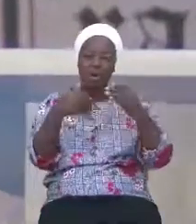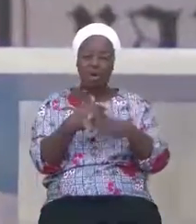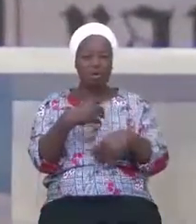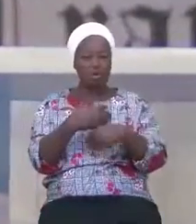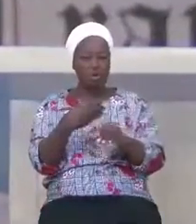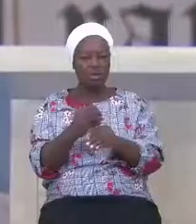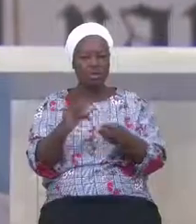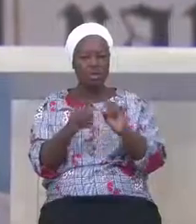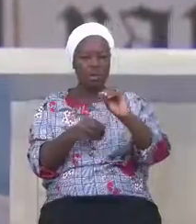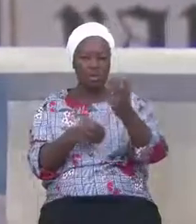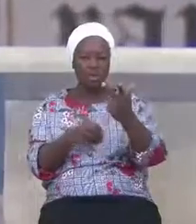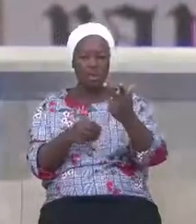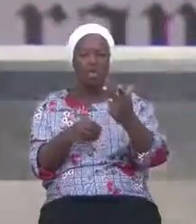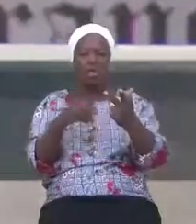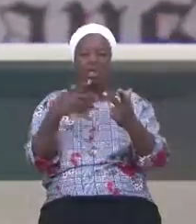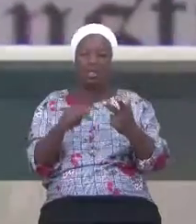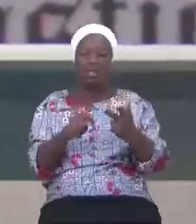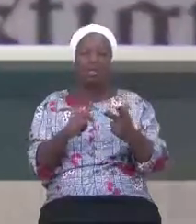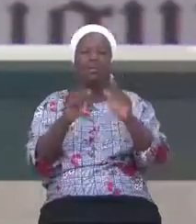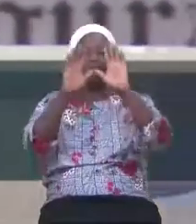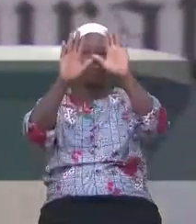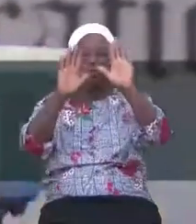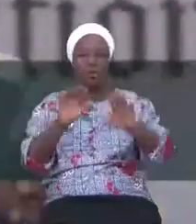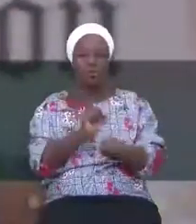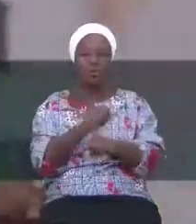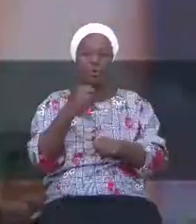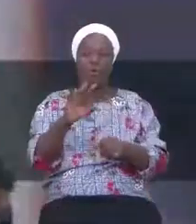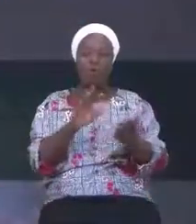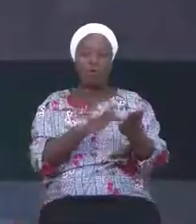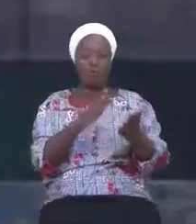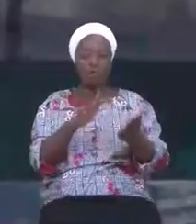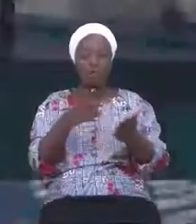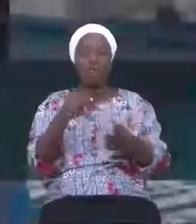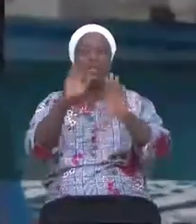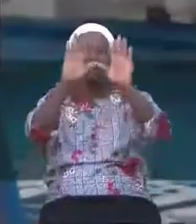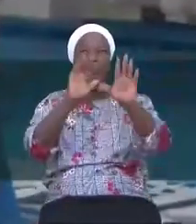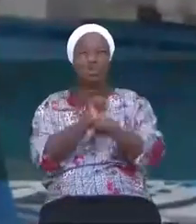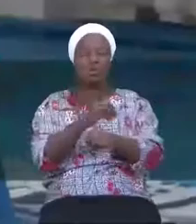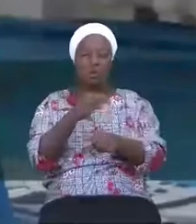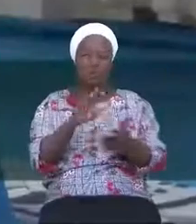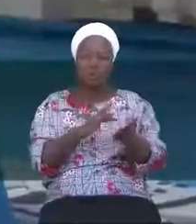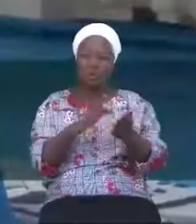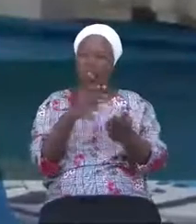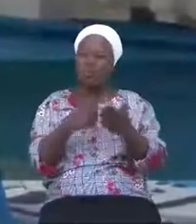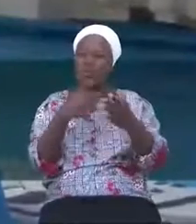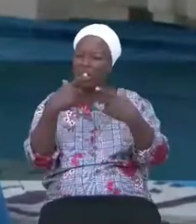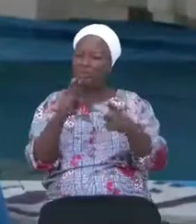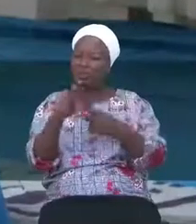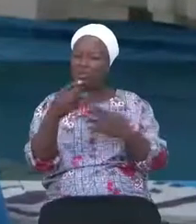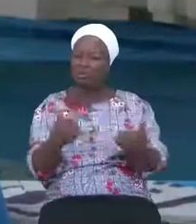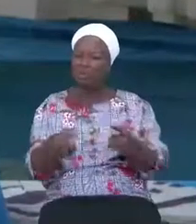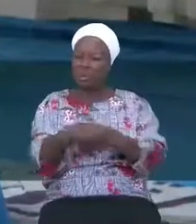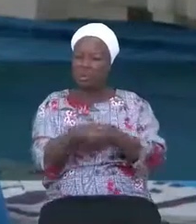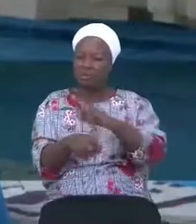point, le miracle de la gloire. Le miracle de la gloire. Qu'est-ce qui va t'arriver